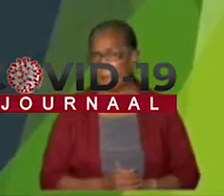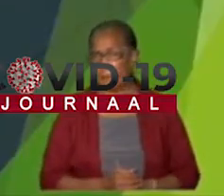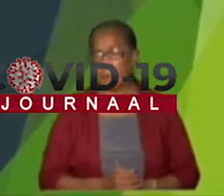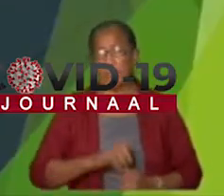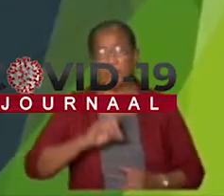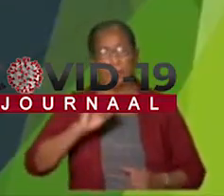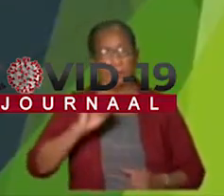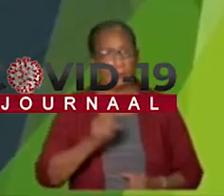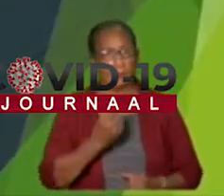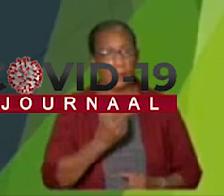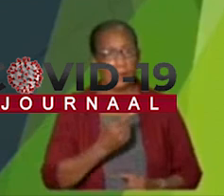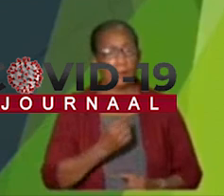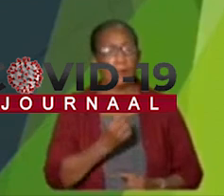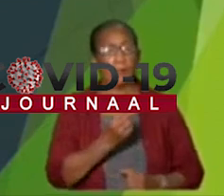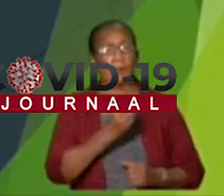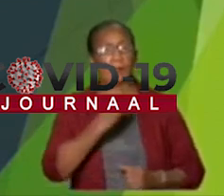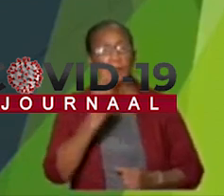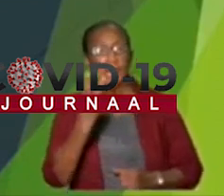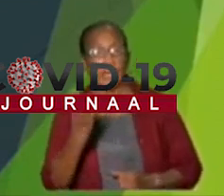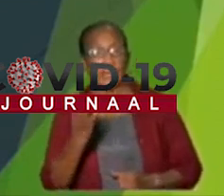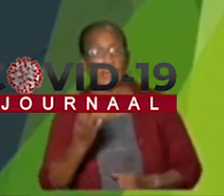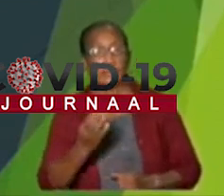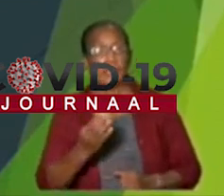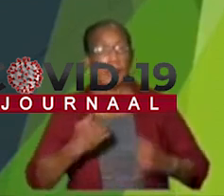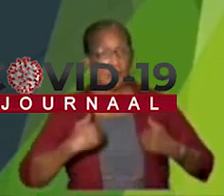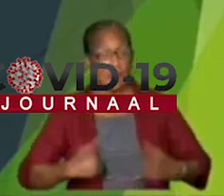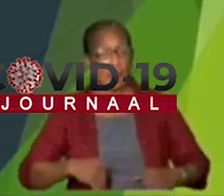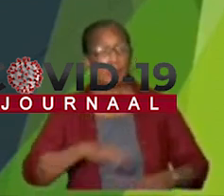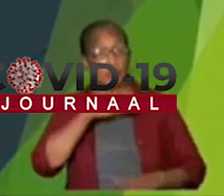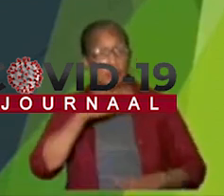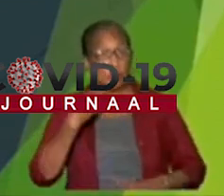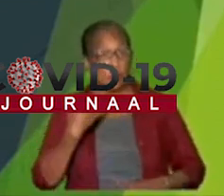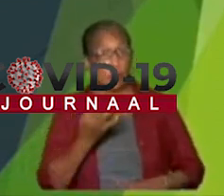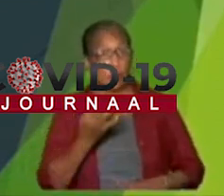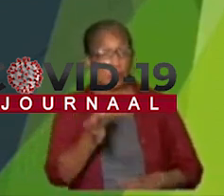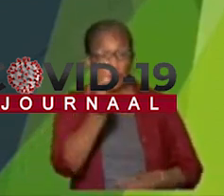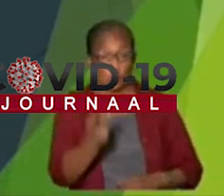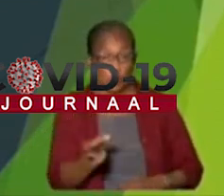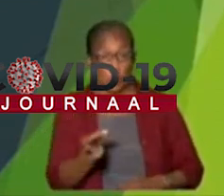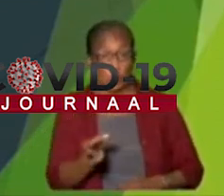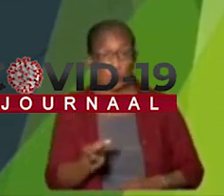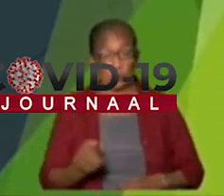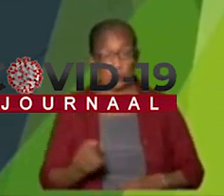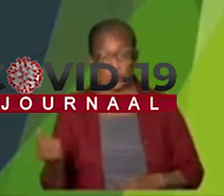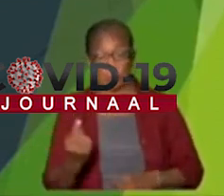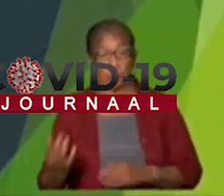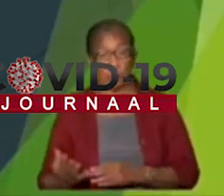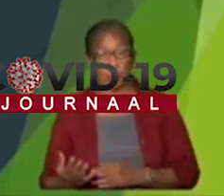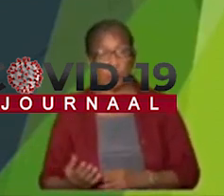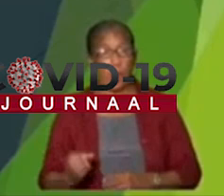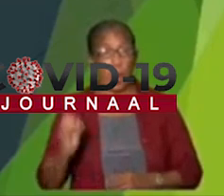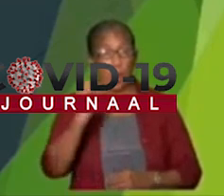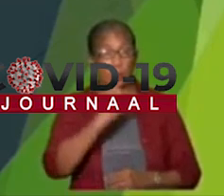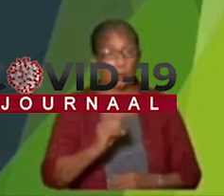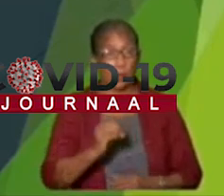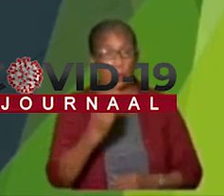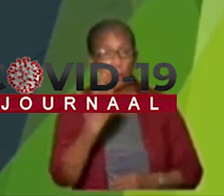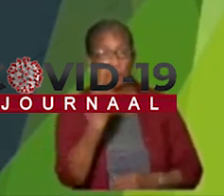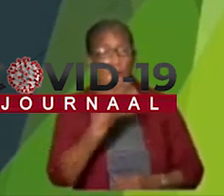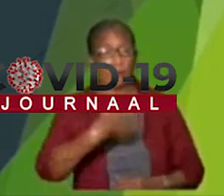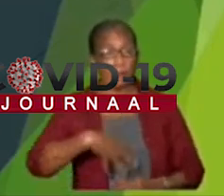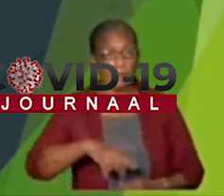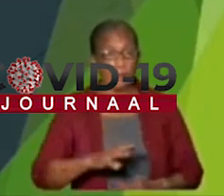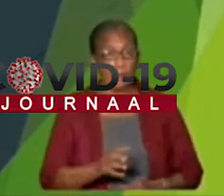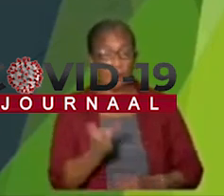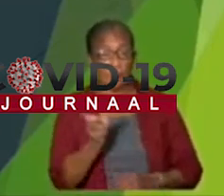Dan hadden we helaas ook een aantal overlijdens in de thuissituatie. Dat was in de maand oktober 49 personen versus